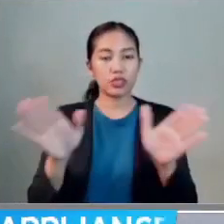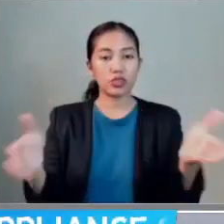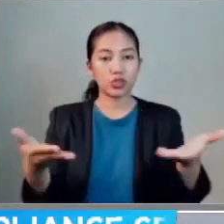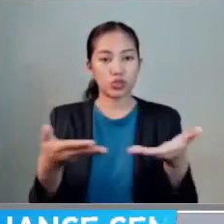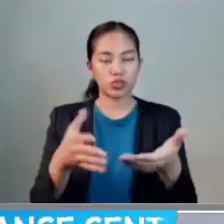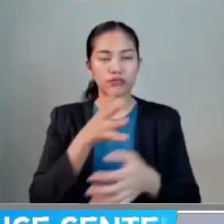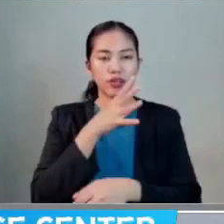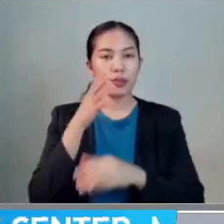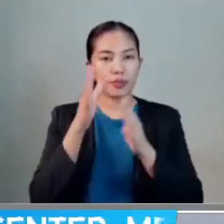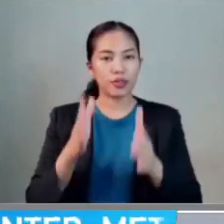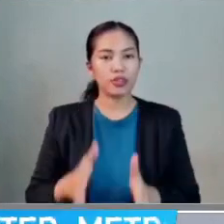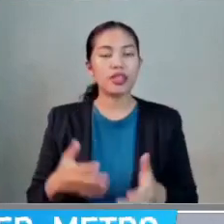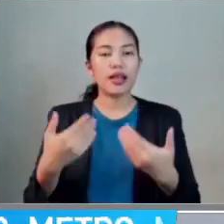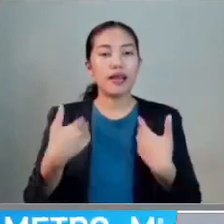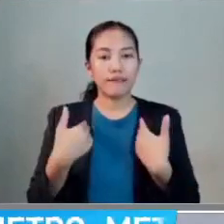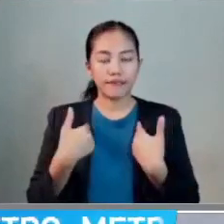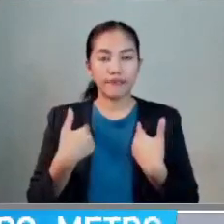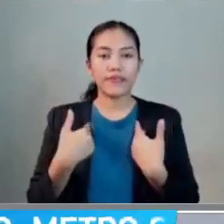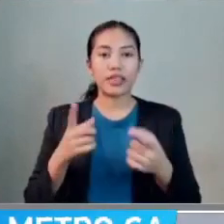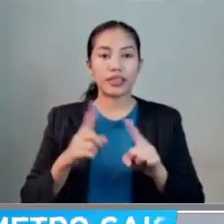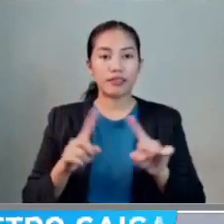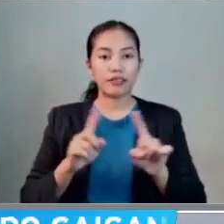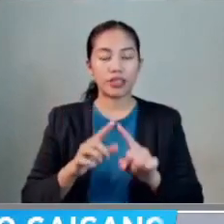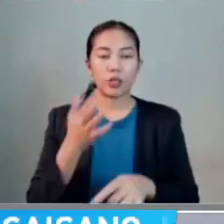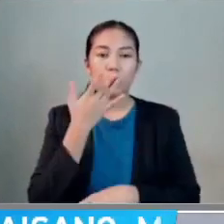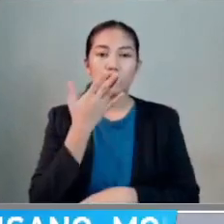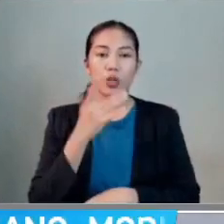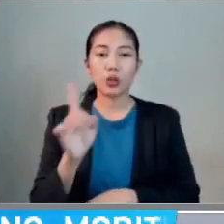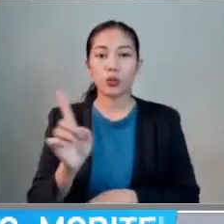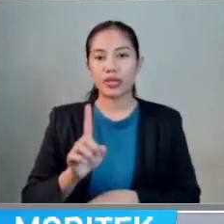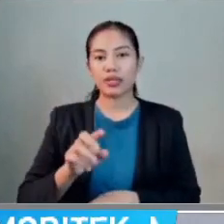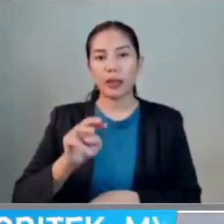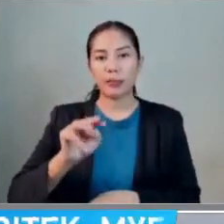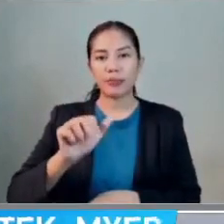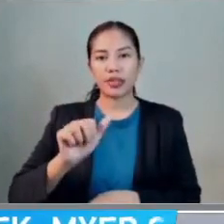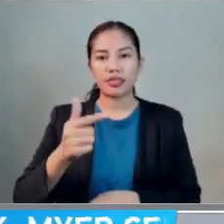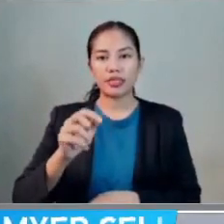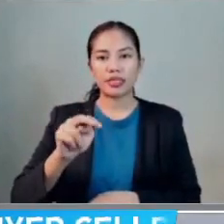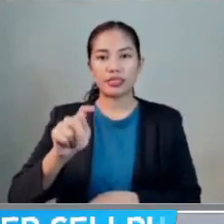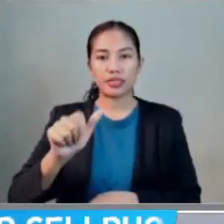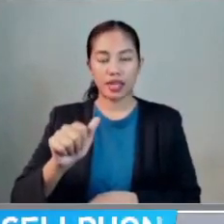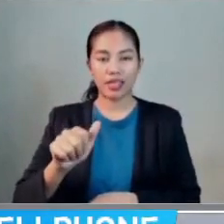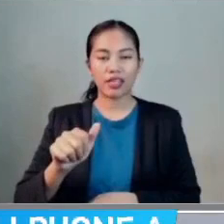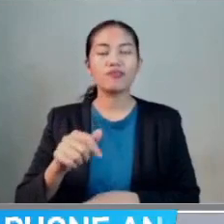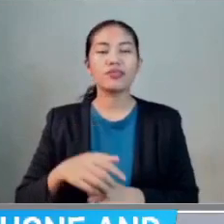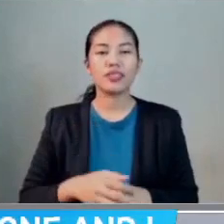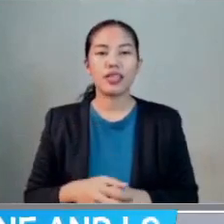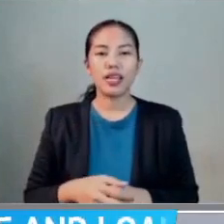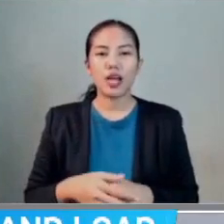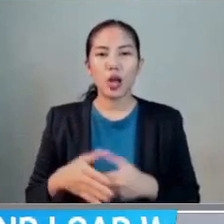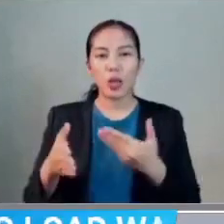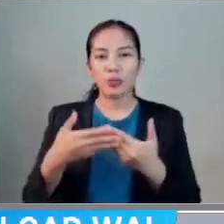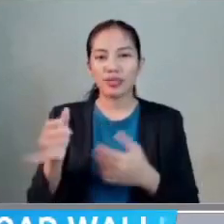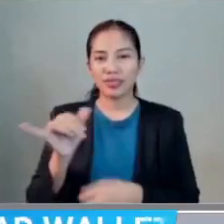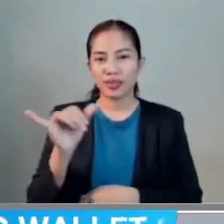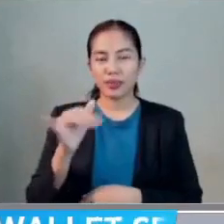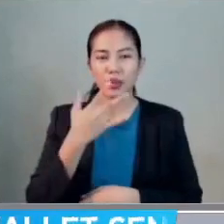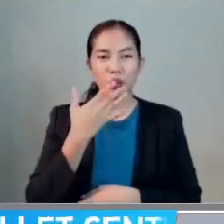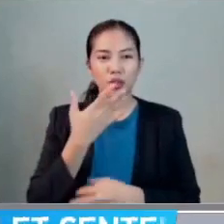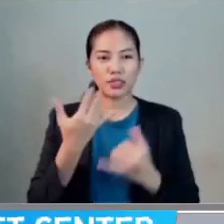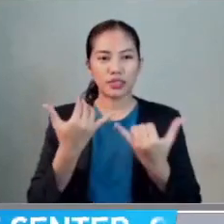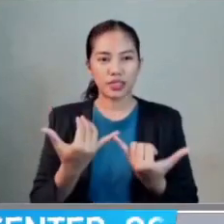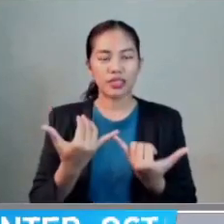ang kulay ay magenta. Malapit sa Pantone color ngayon pong 2023 na Viva